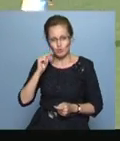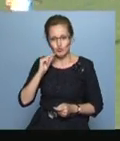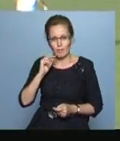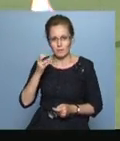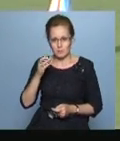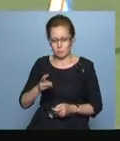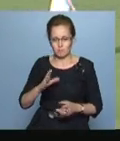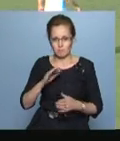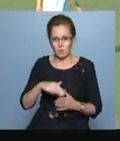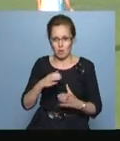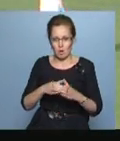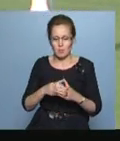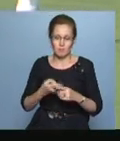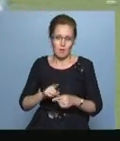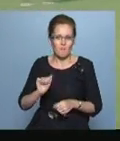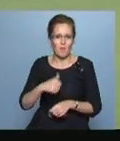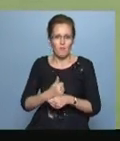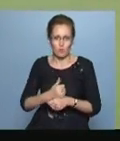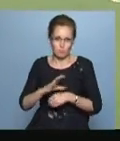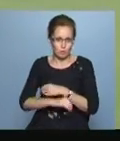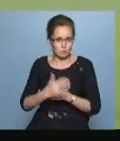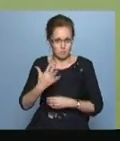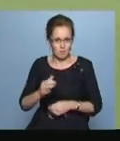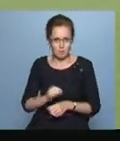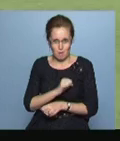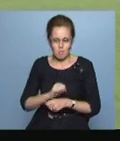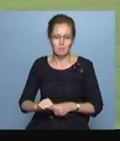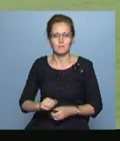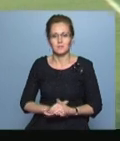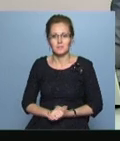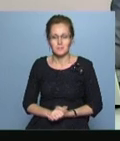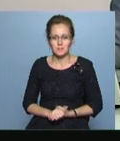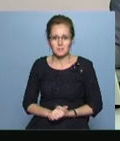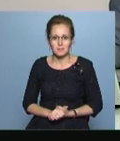являются фаворитами. После 5 игр в их активе 5 побед.